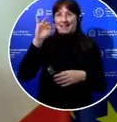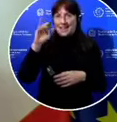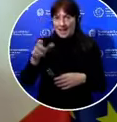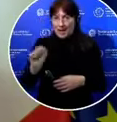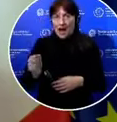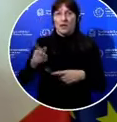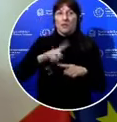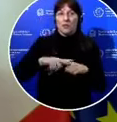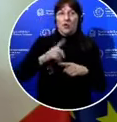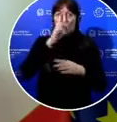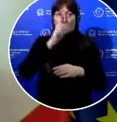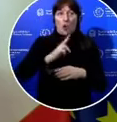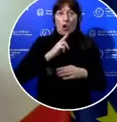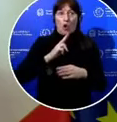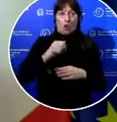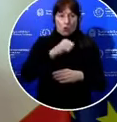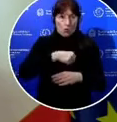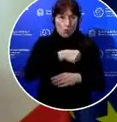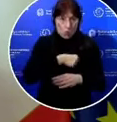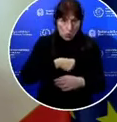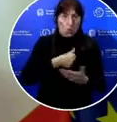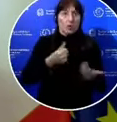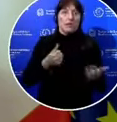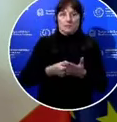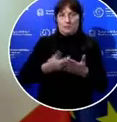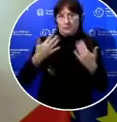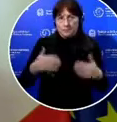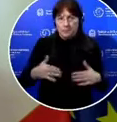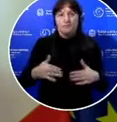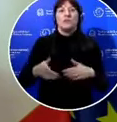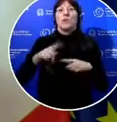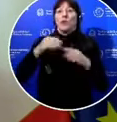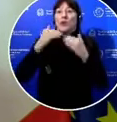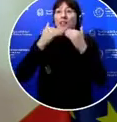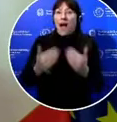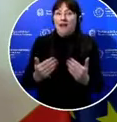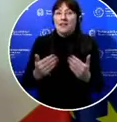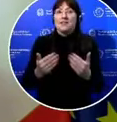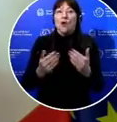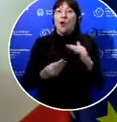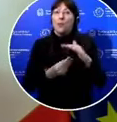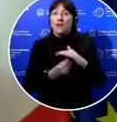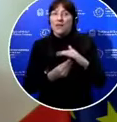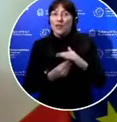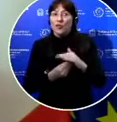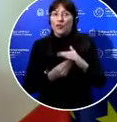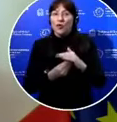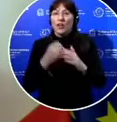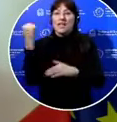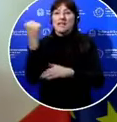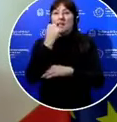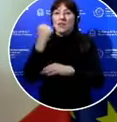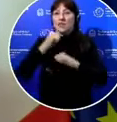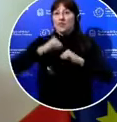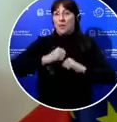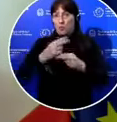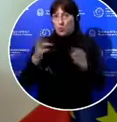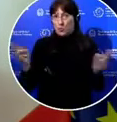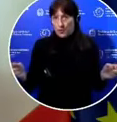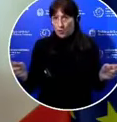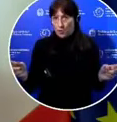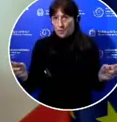dei comuni, ma anche rivolgere un ringraziamento sentito agli operatori del servizio sanitario